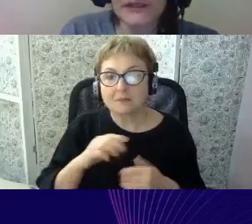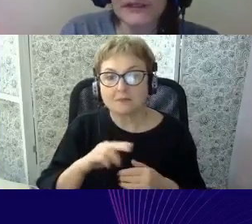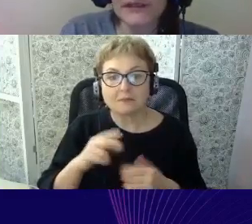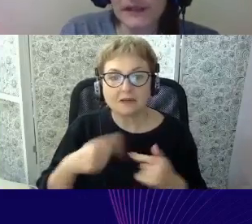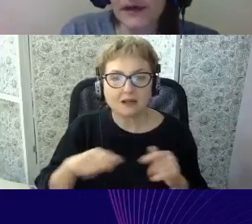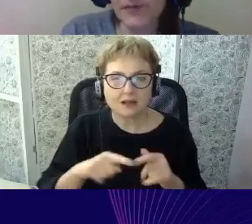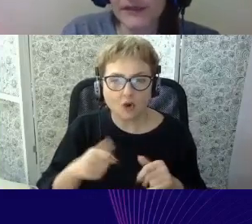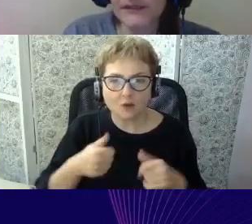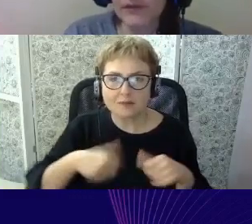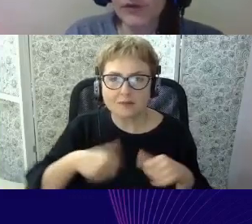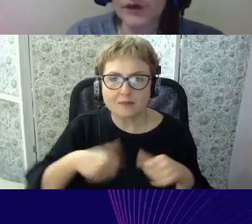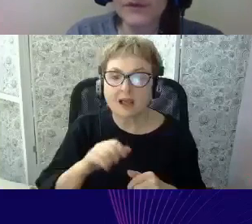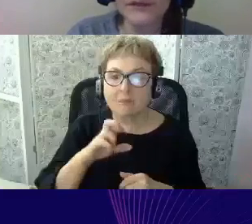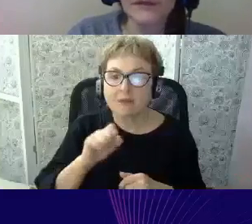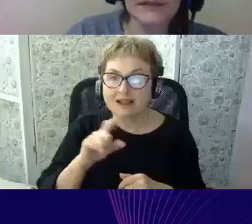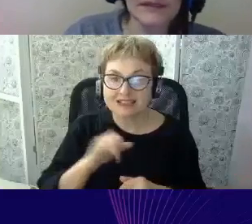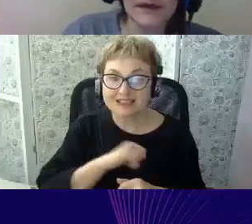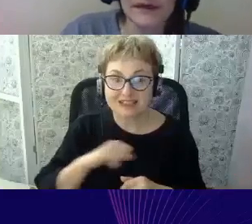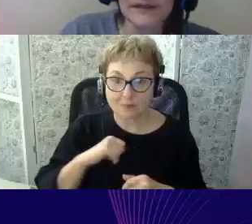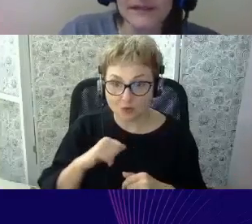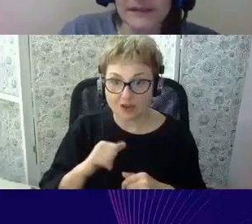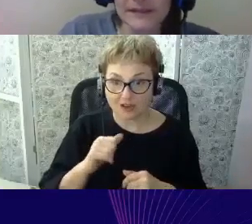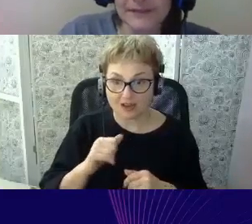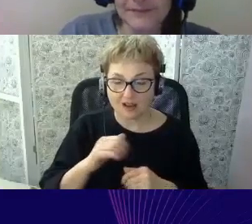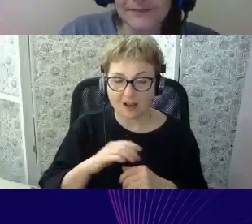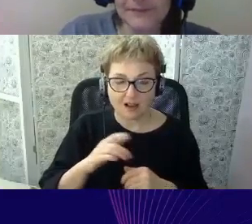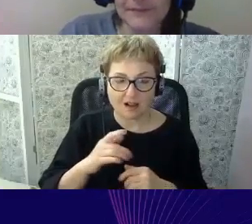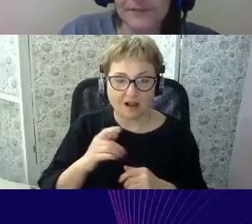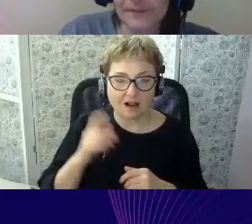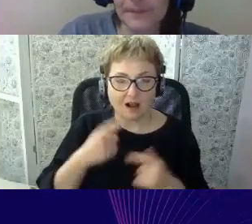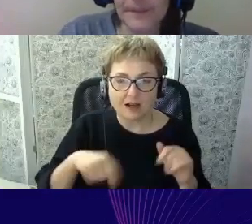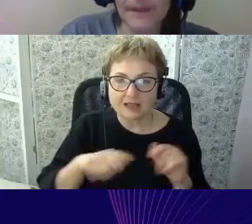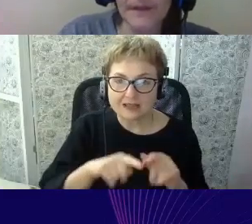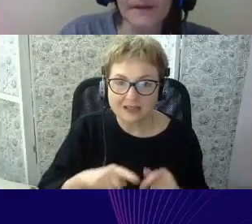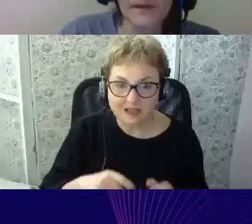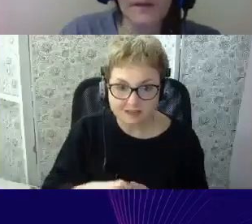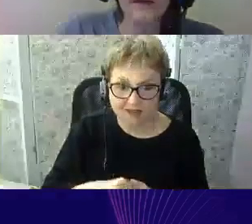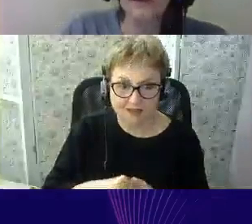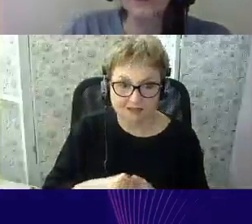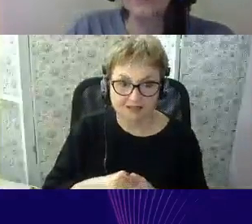может пройти на базе самой образовательной организации.